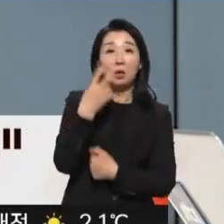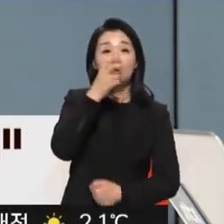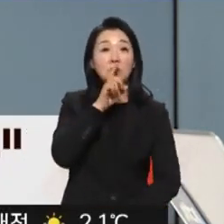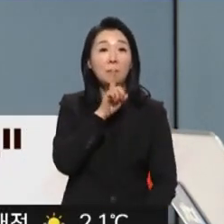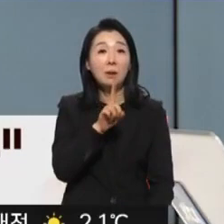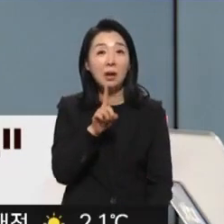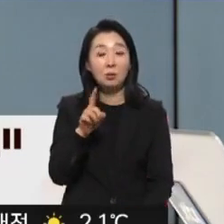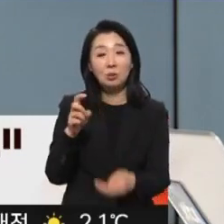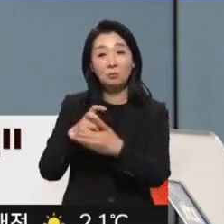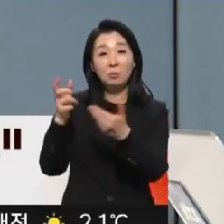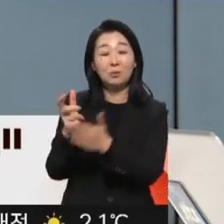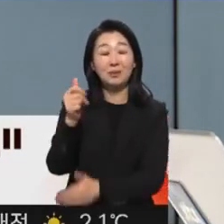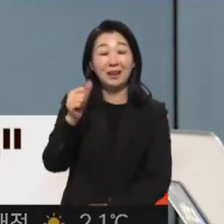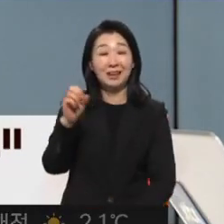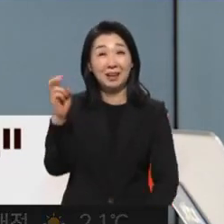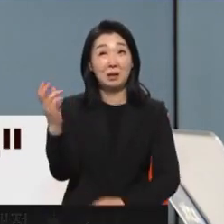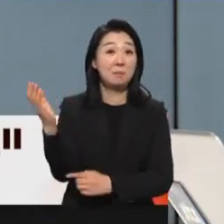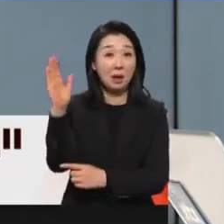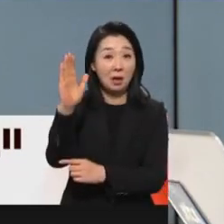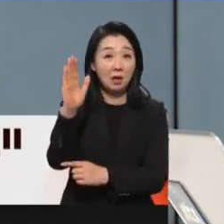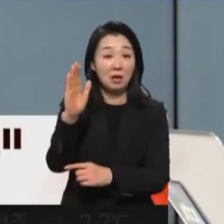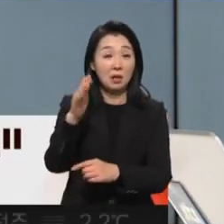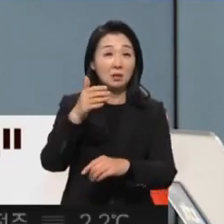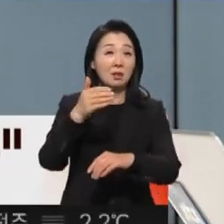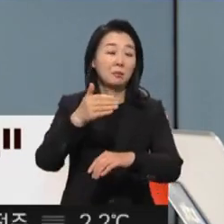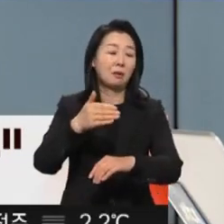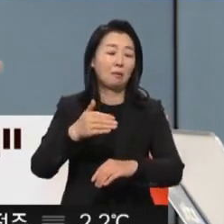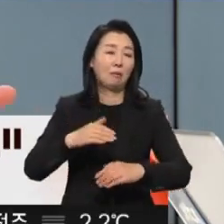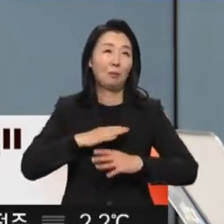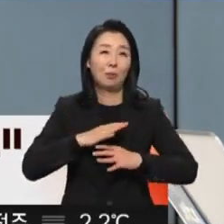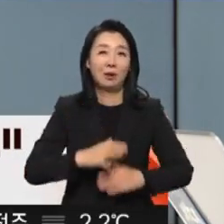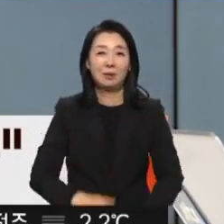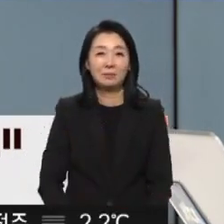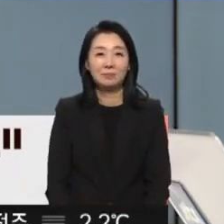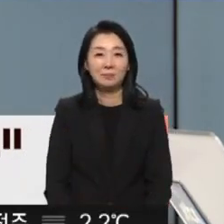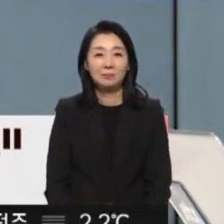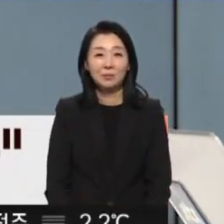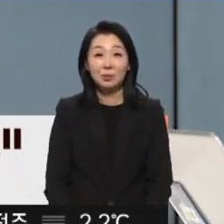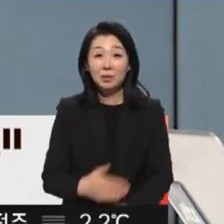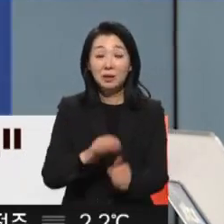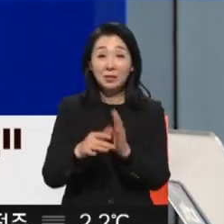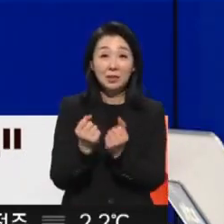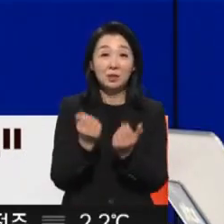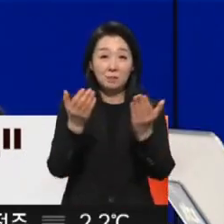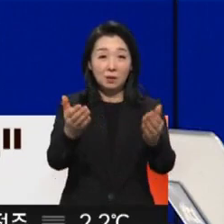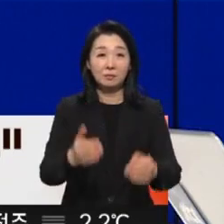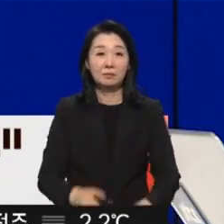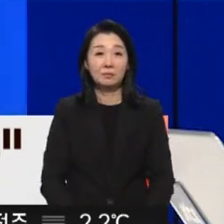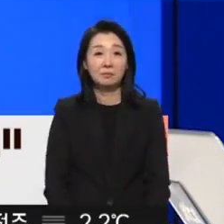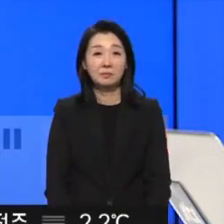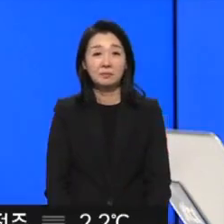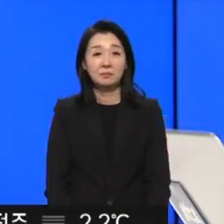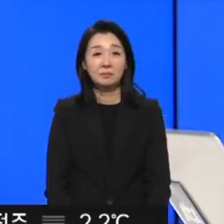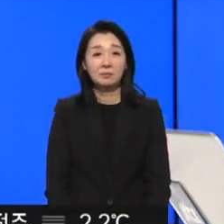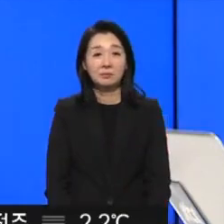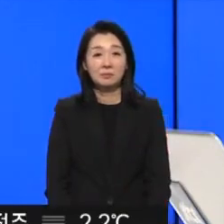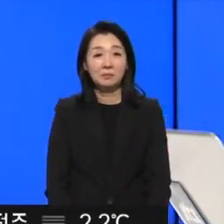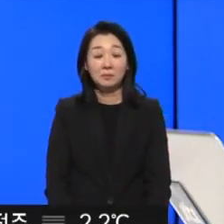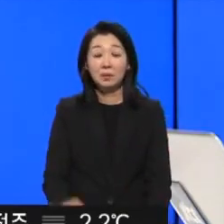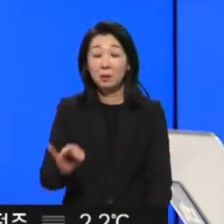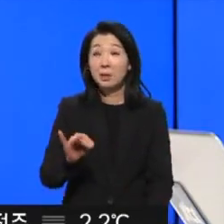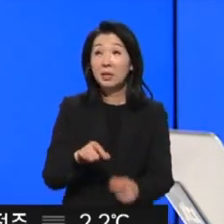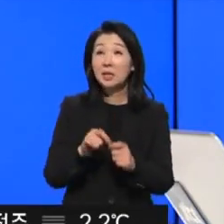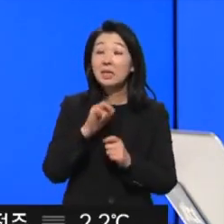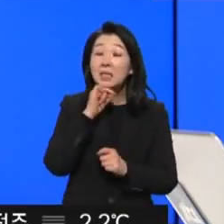한동훈 장관이 또 깜짝 발언을 해서 또 논란이 되기도 했는데 저희가 상황실에서 좀 자세히 얘기를 해보겠습니다. 백반장, 오래 기다렸습니다. 네.